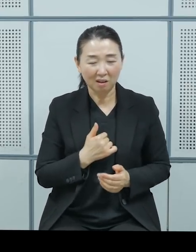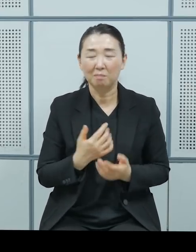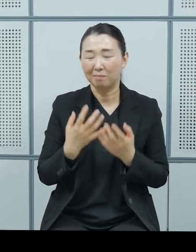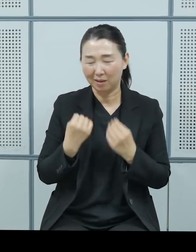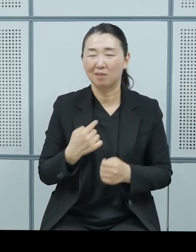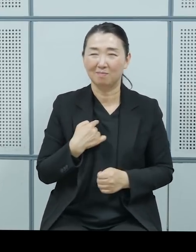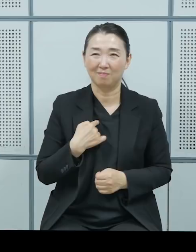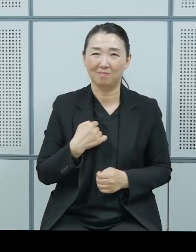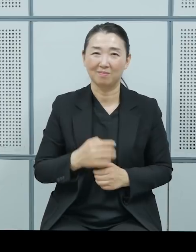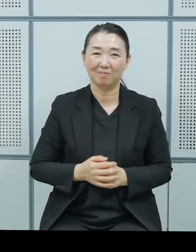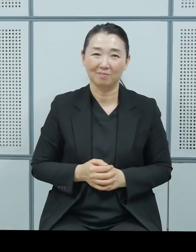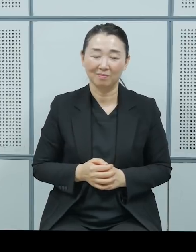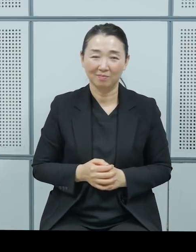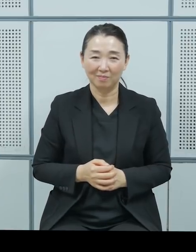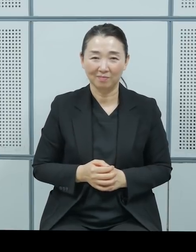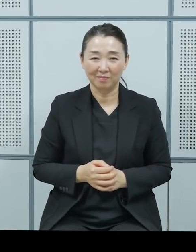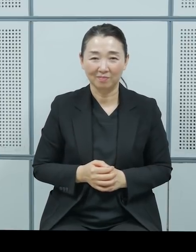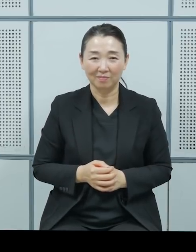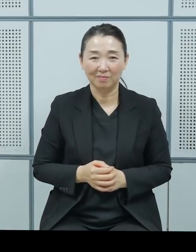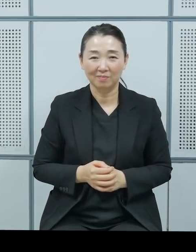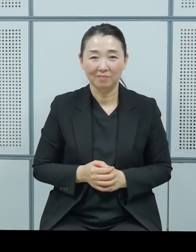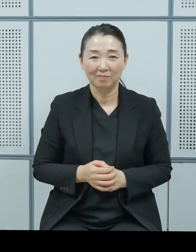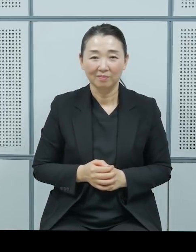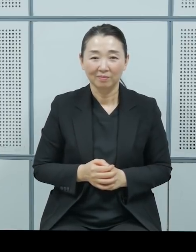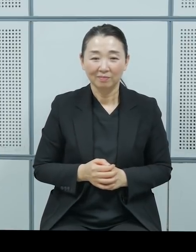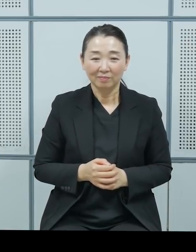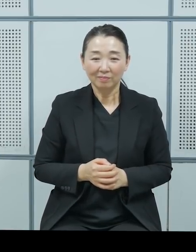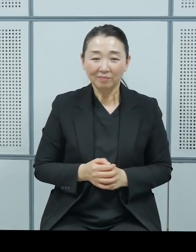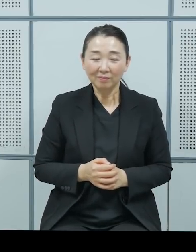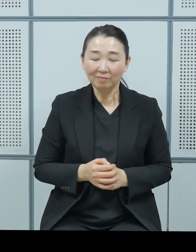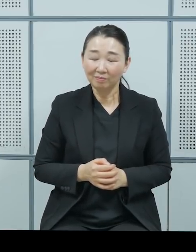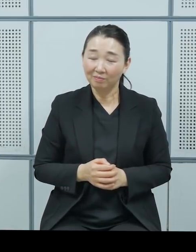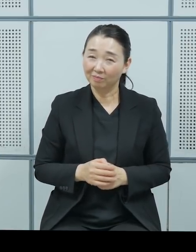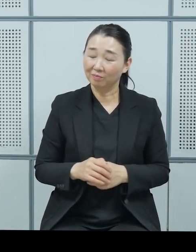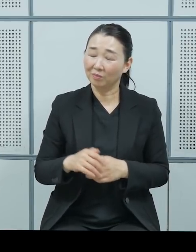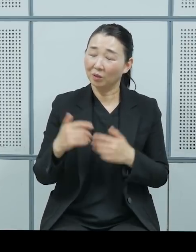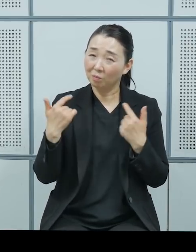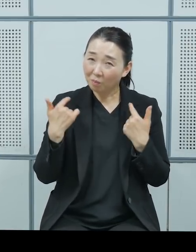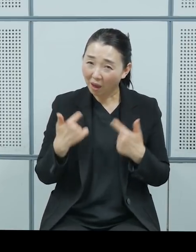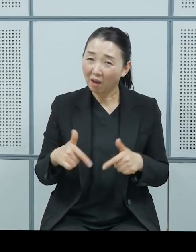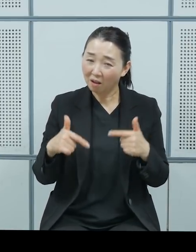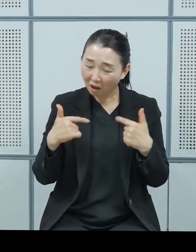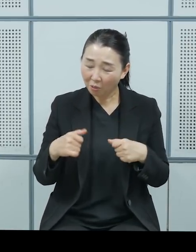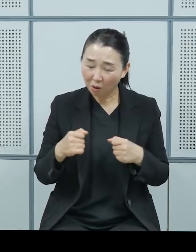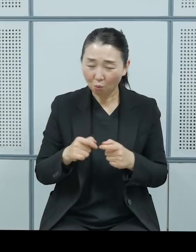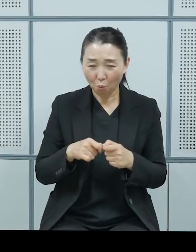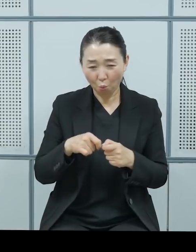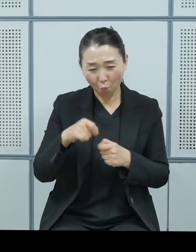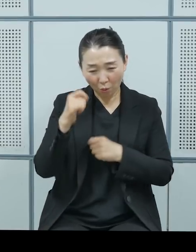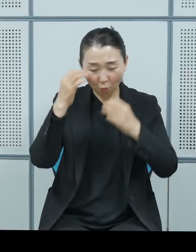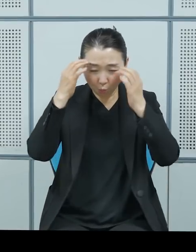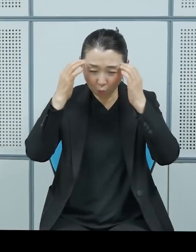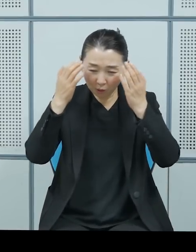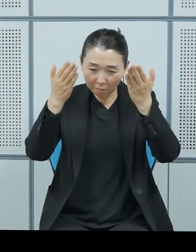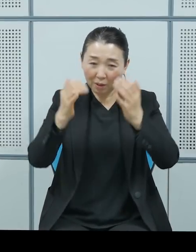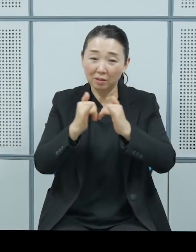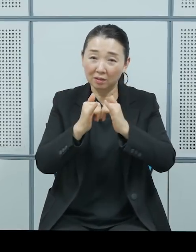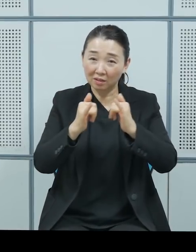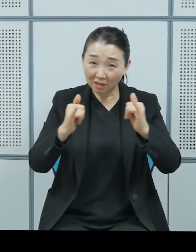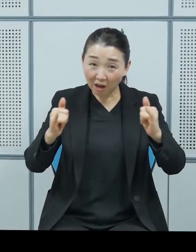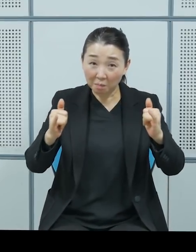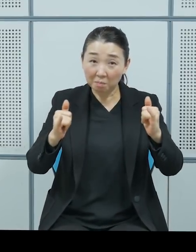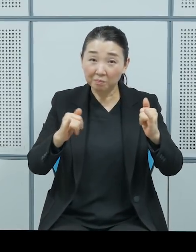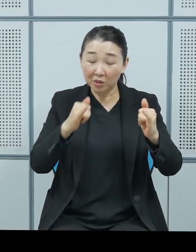예, 어떻든가요? 그 어떤 응답을 시편을 주시던가요? 보시면 네, 왜라는 것과 얼마나 오랫동안 고난당하는 사람들은 딱 이